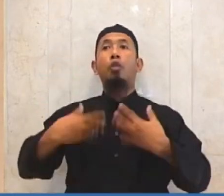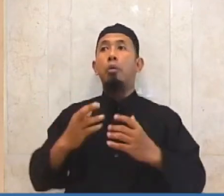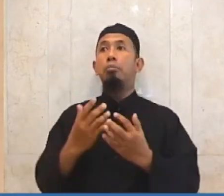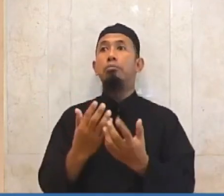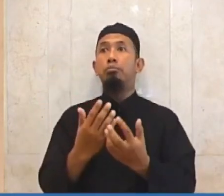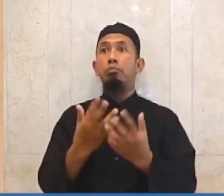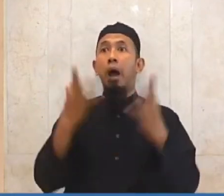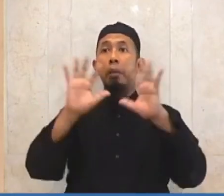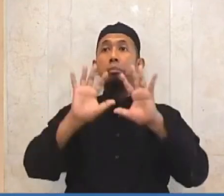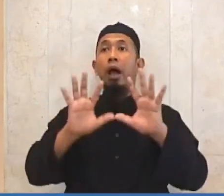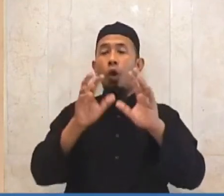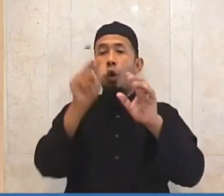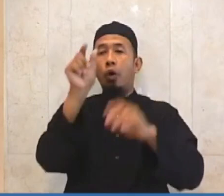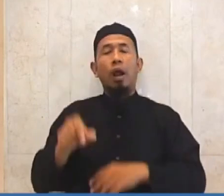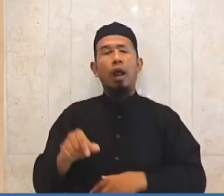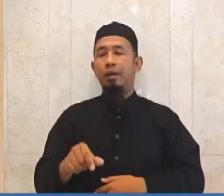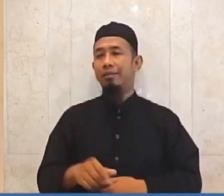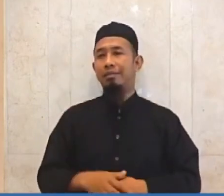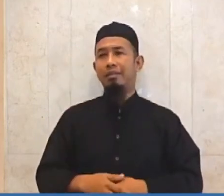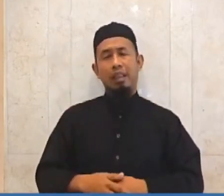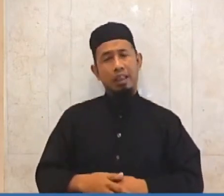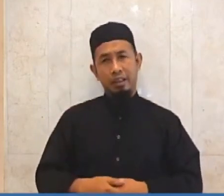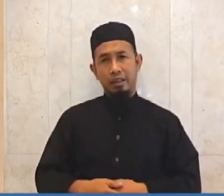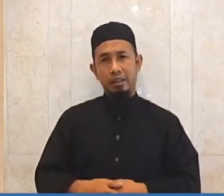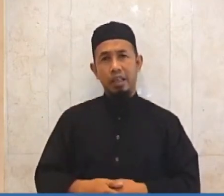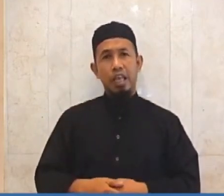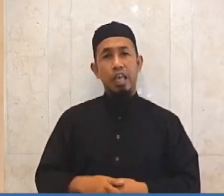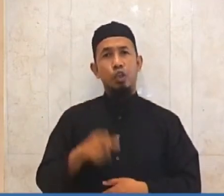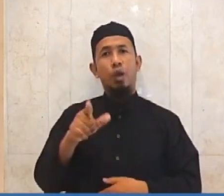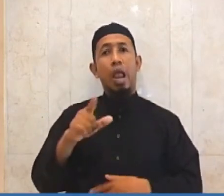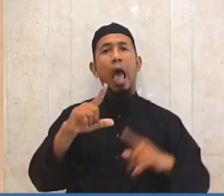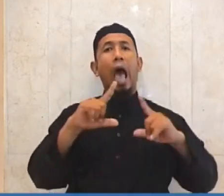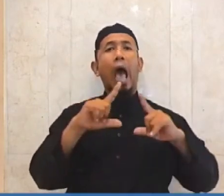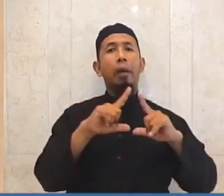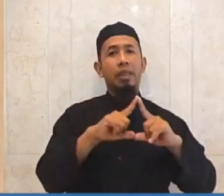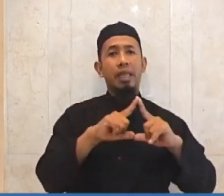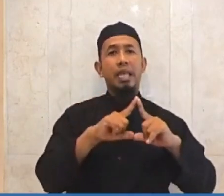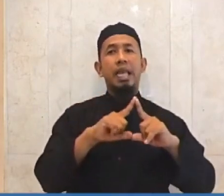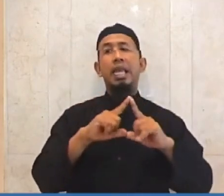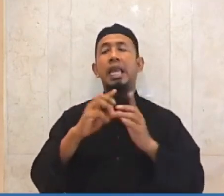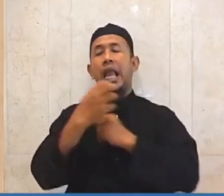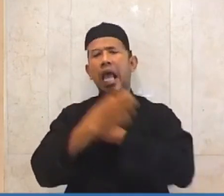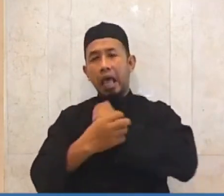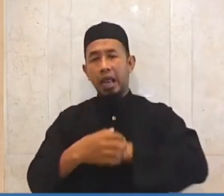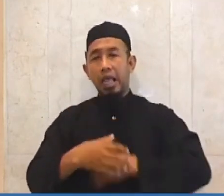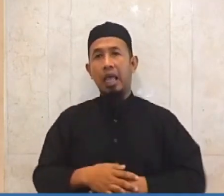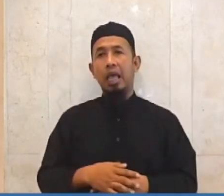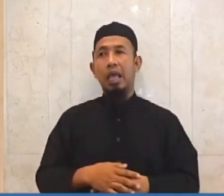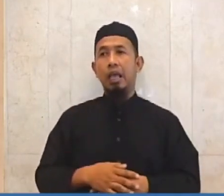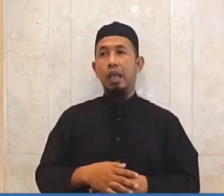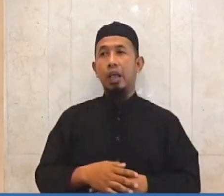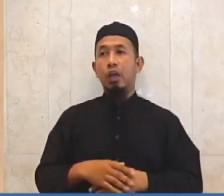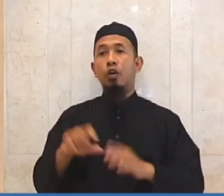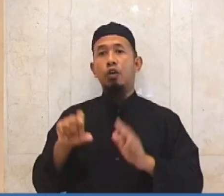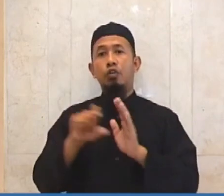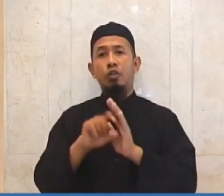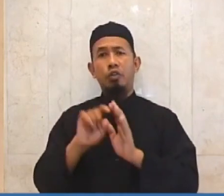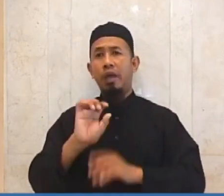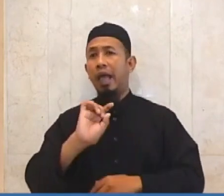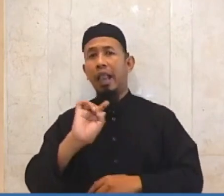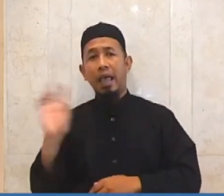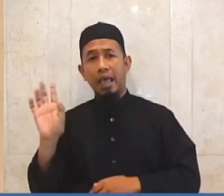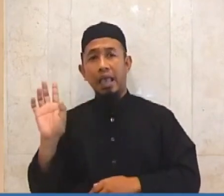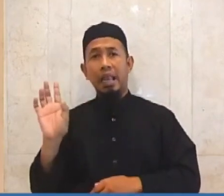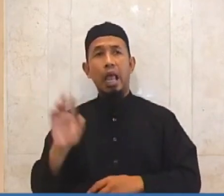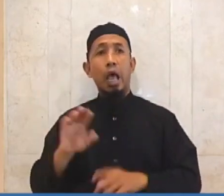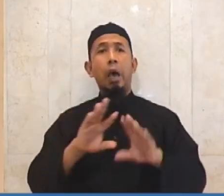itulah Abdi Negara ada juga aparatur sipil negara atau sekarang ada pekerja